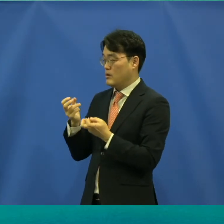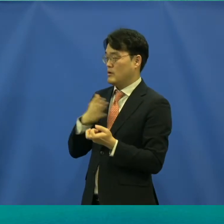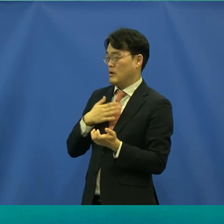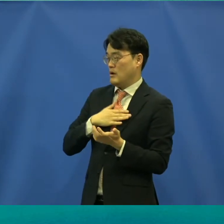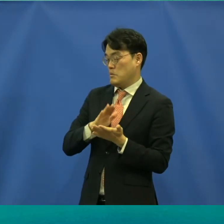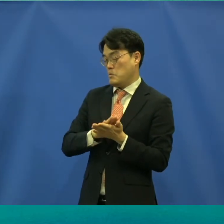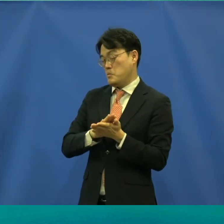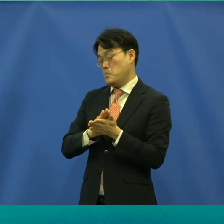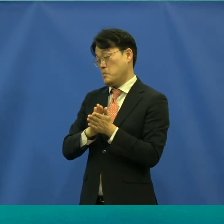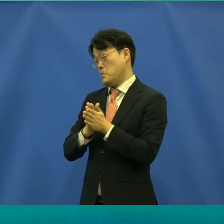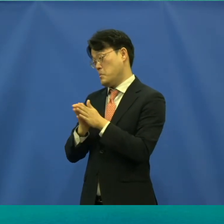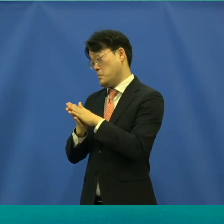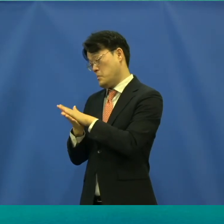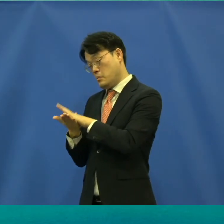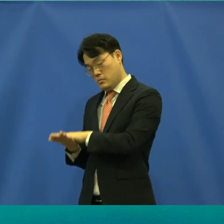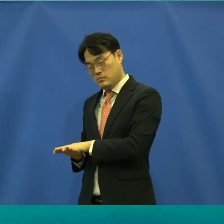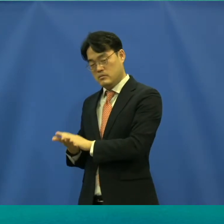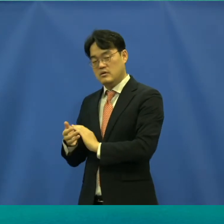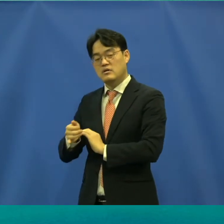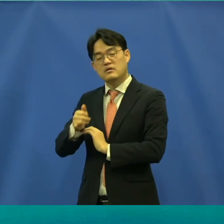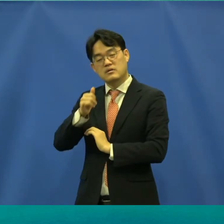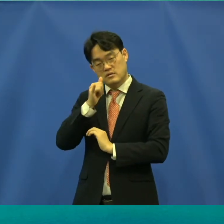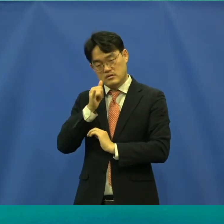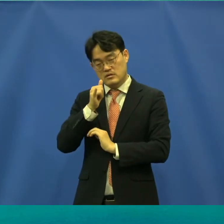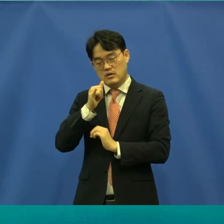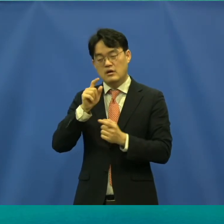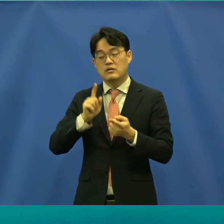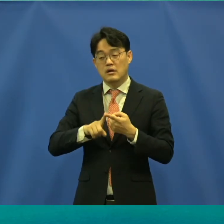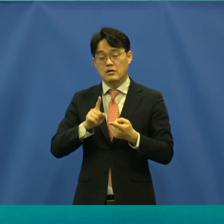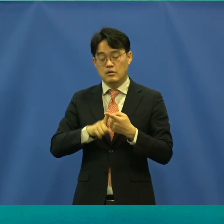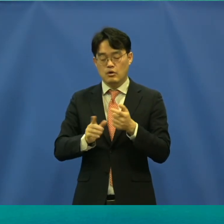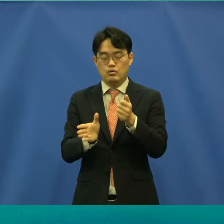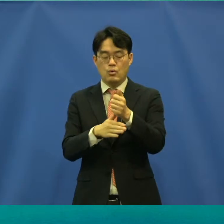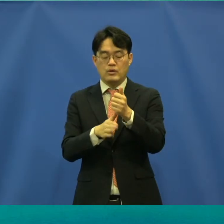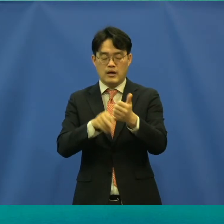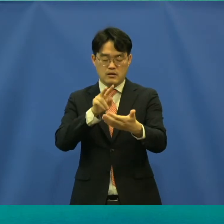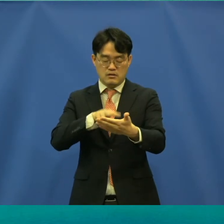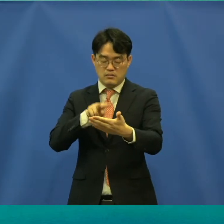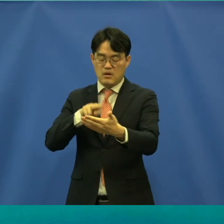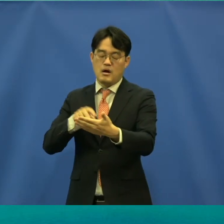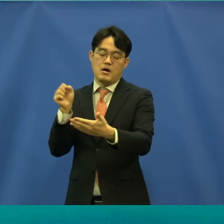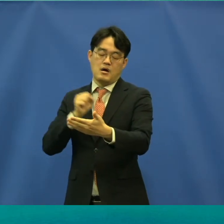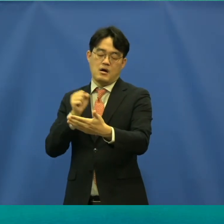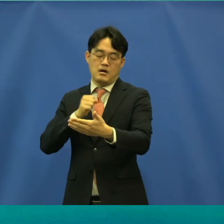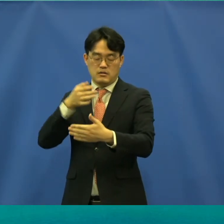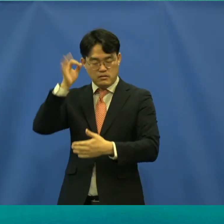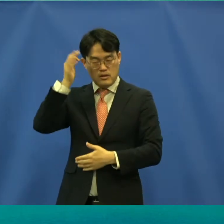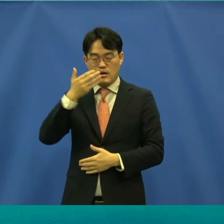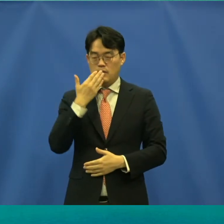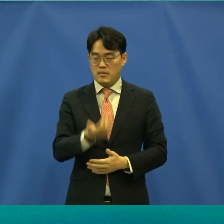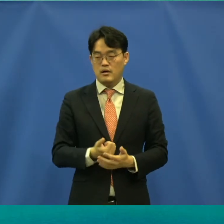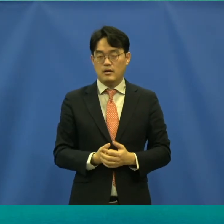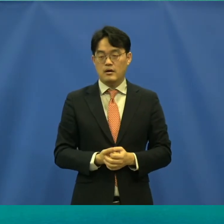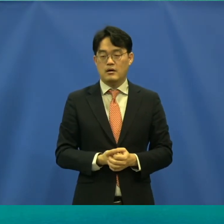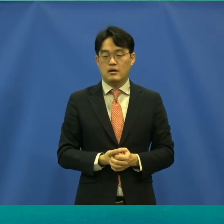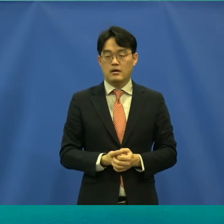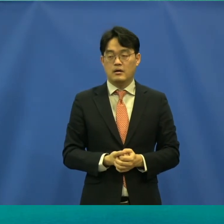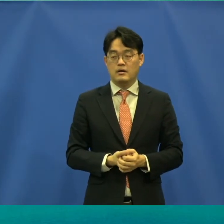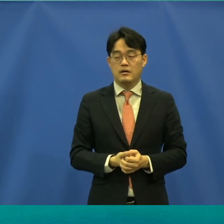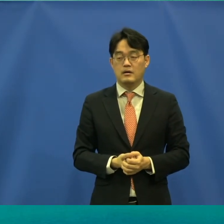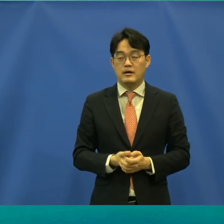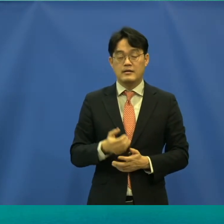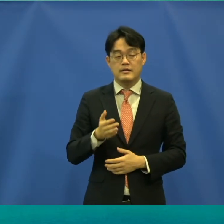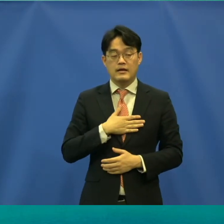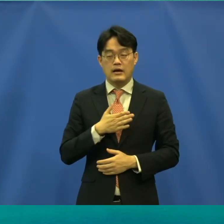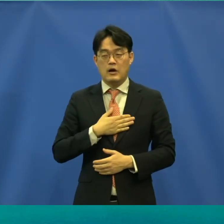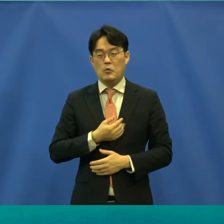통하여 배우게 됩니다. 하나님의 말씀에 우리가 주목해야 하는 거예요. 우리가 하고 싶은 것을 하고 내가 가고 싶은 것을